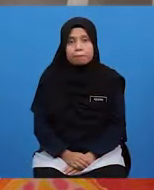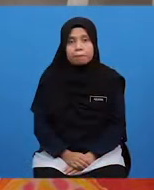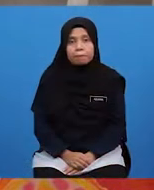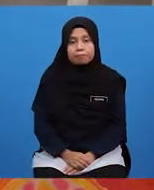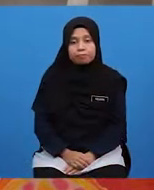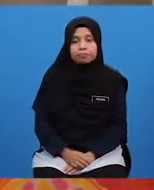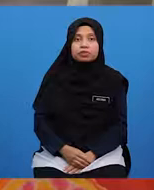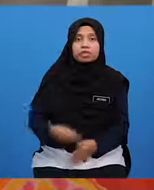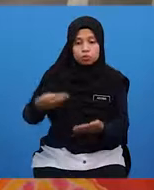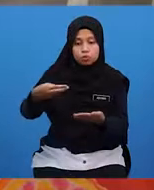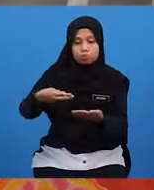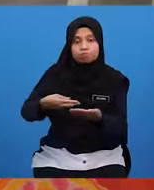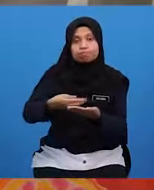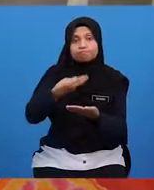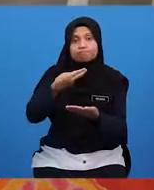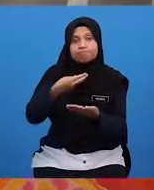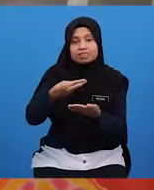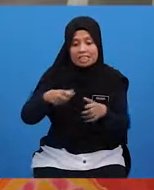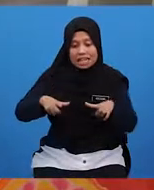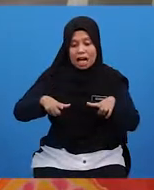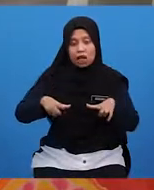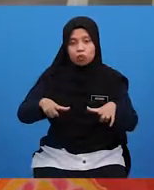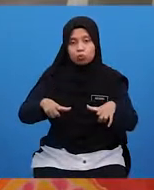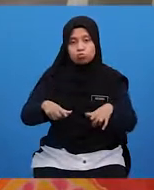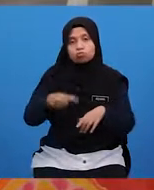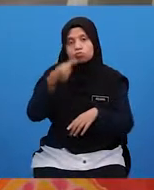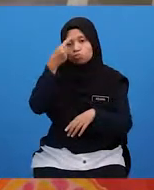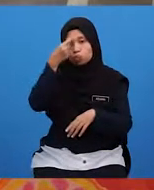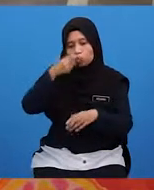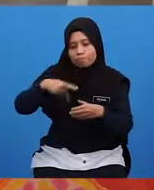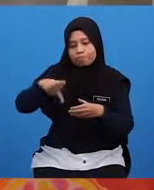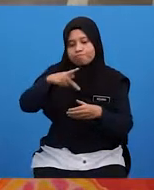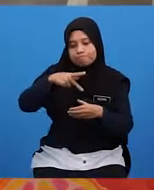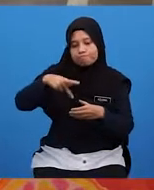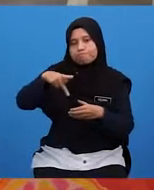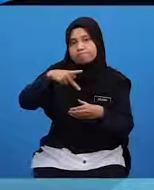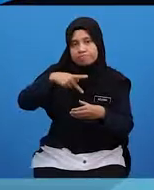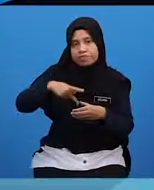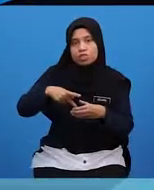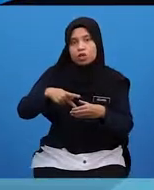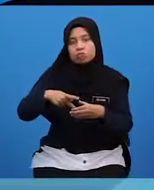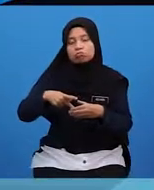Senduk kayu. Senduk kayu digunakan untuk mengacau adunan lilin.